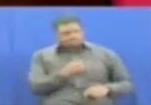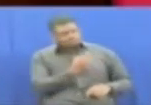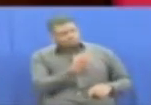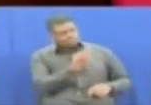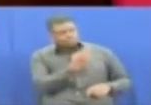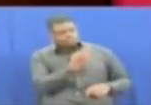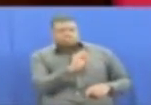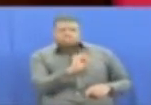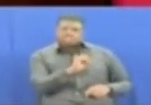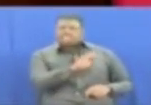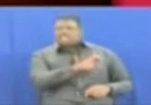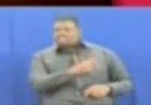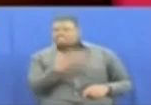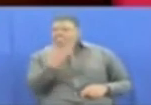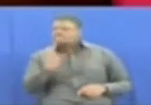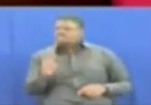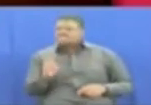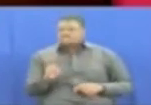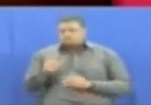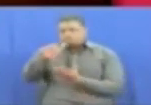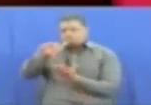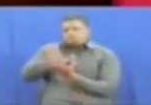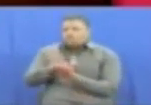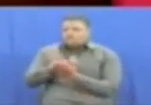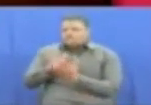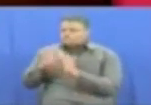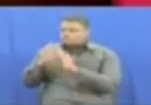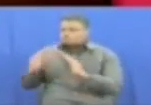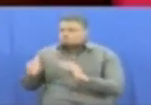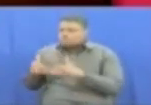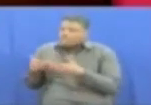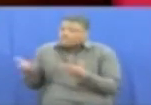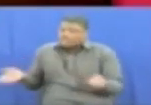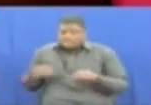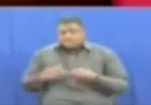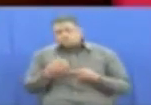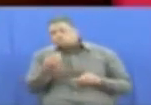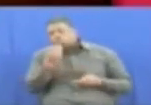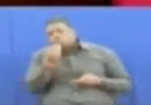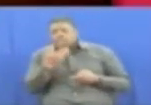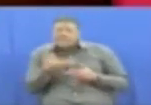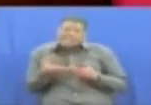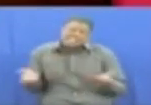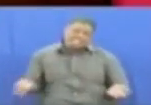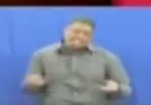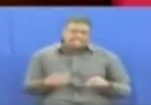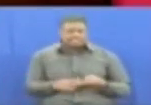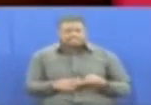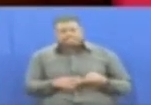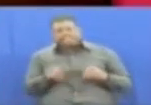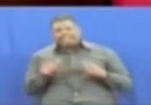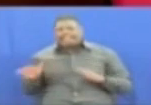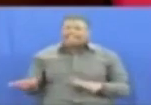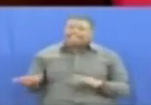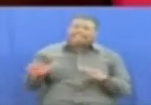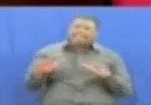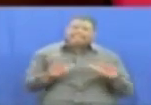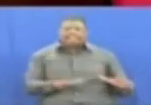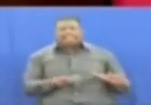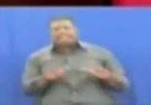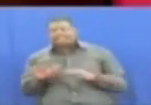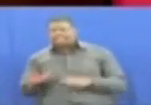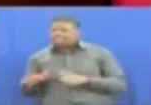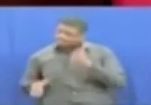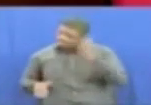50,000 wamekuwa displaced, hawana pa kuishi, hawana vyakula na wanahangaika sana kuokoa maisha yao.